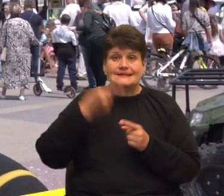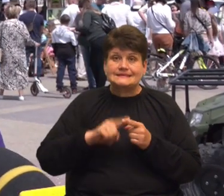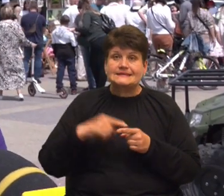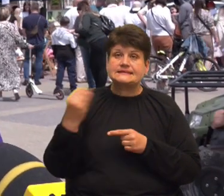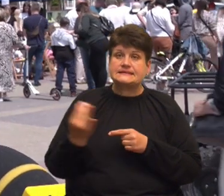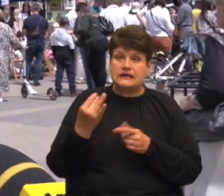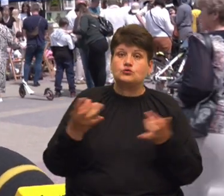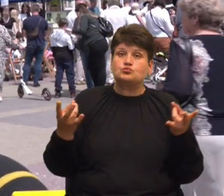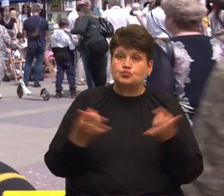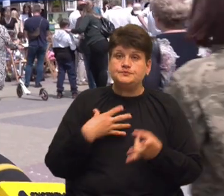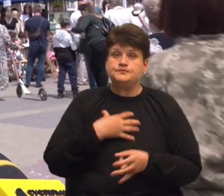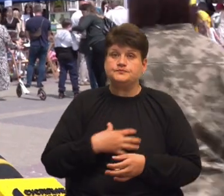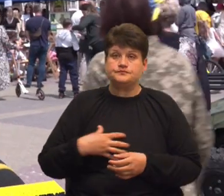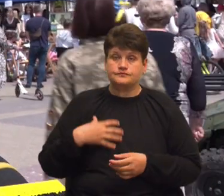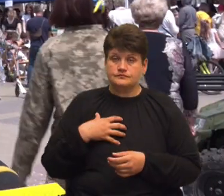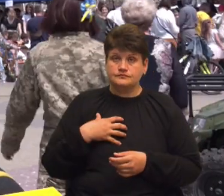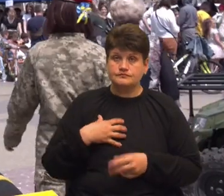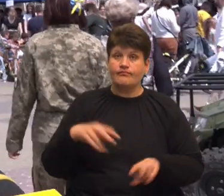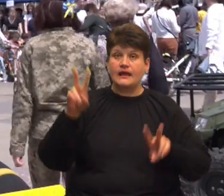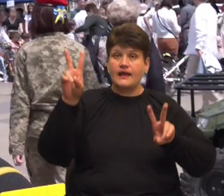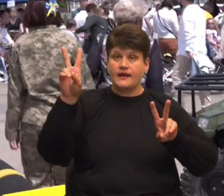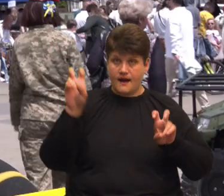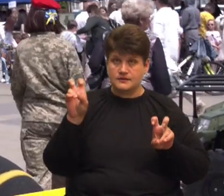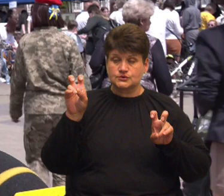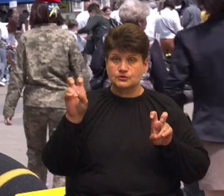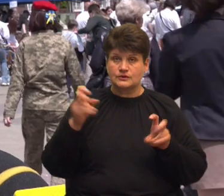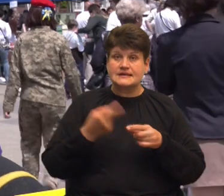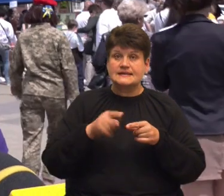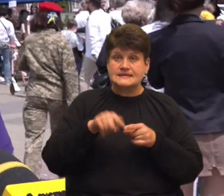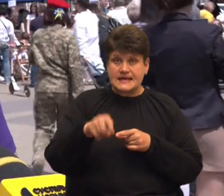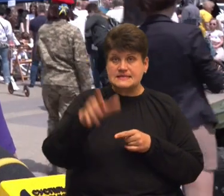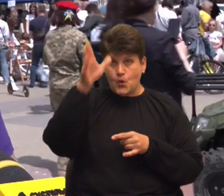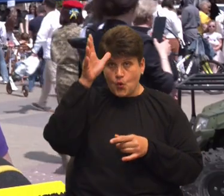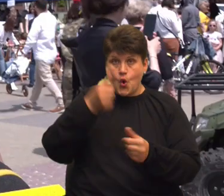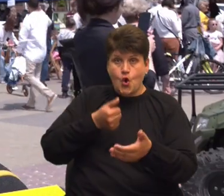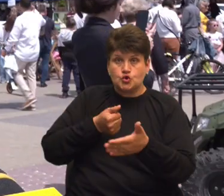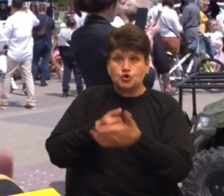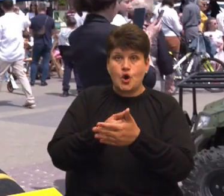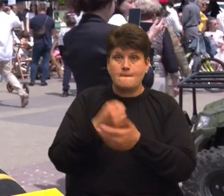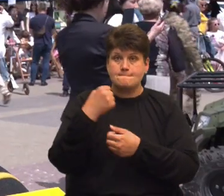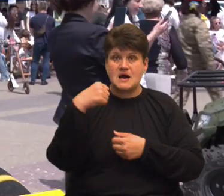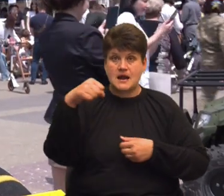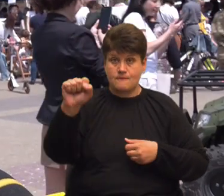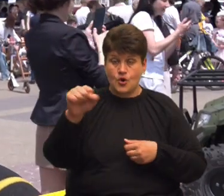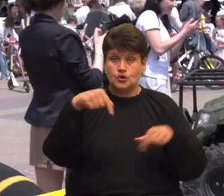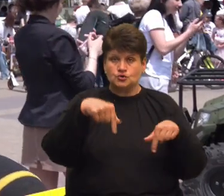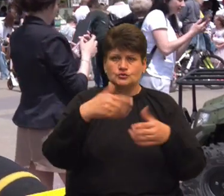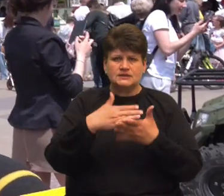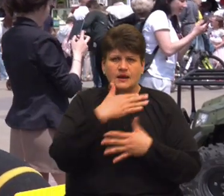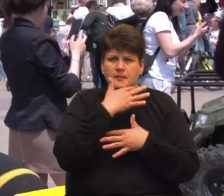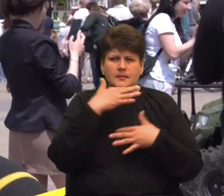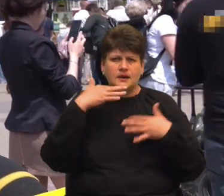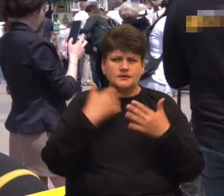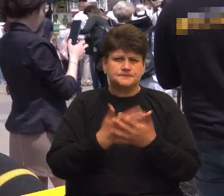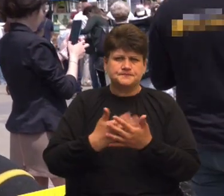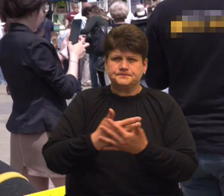і актуально і гасло цих наукових пікніків з наукою до перемоги адже тут є теж багато зразків і багато